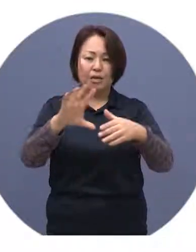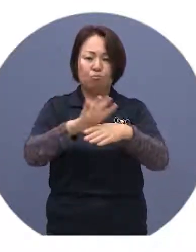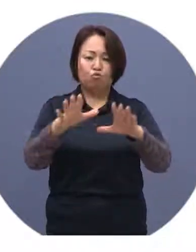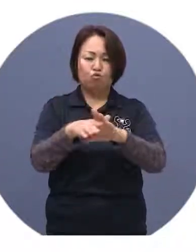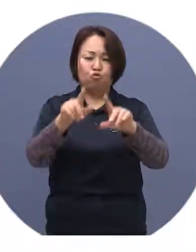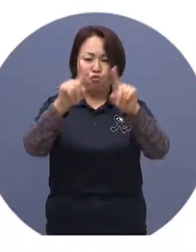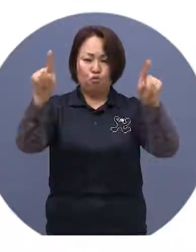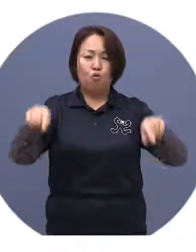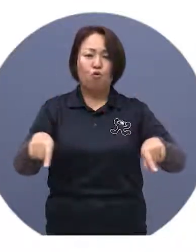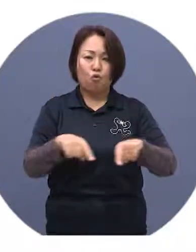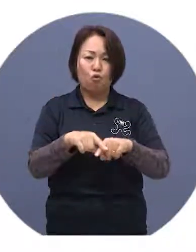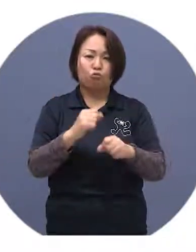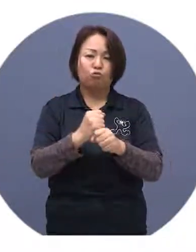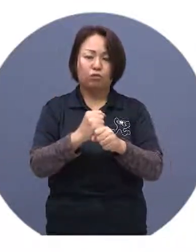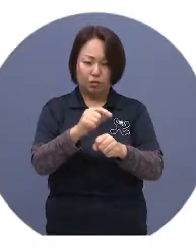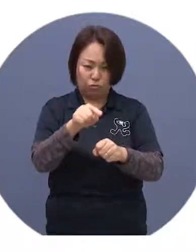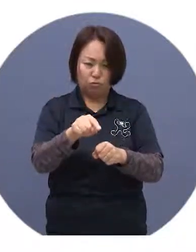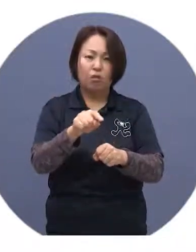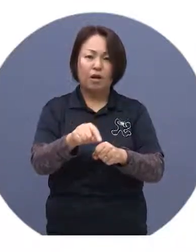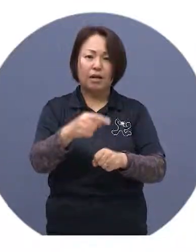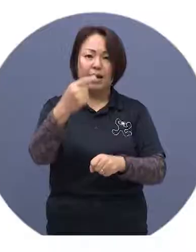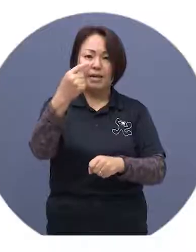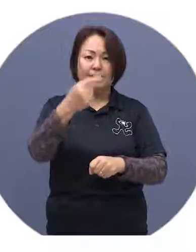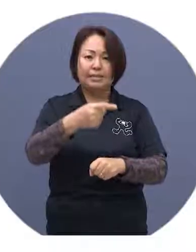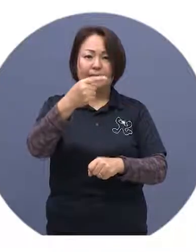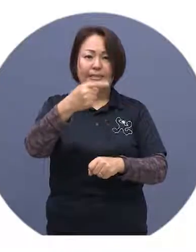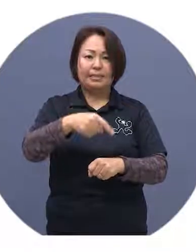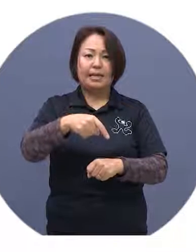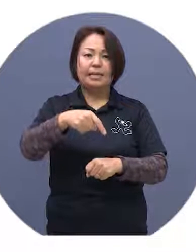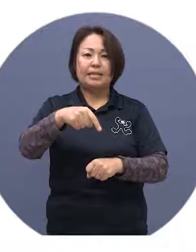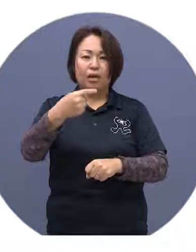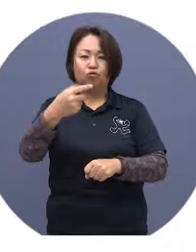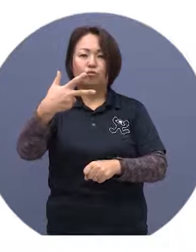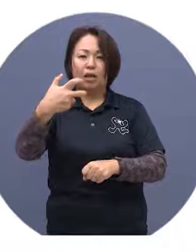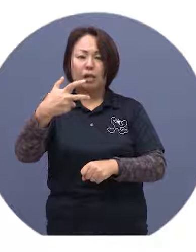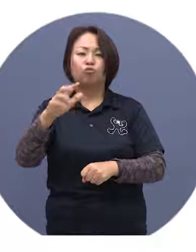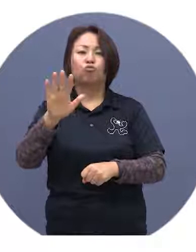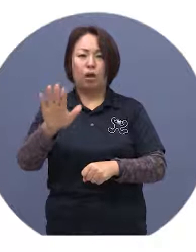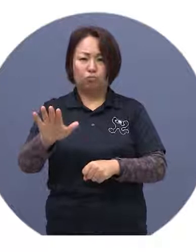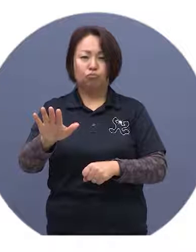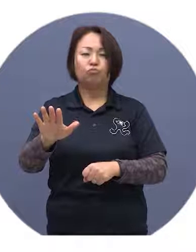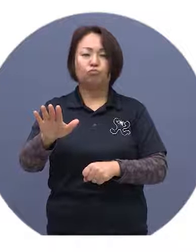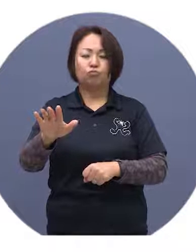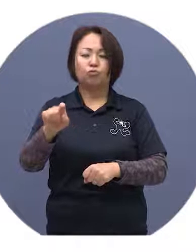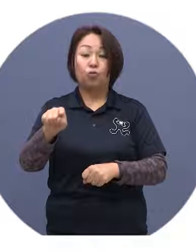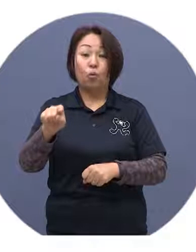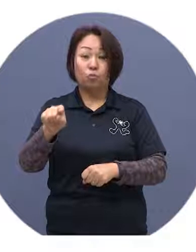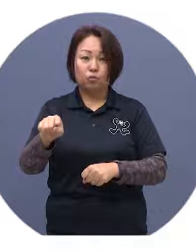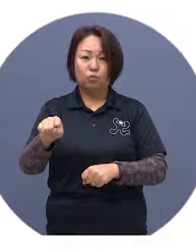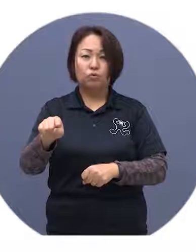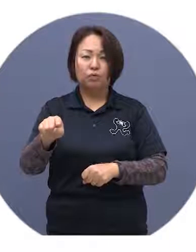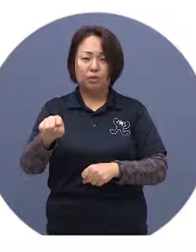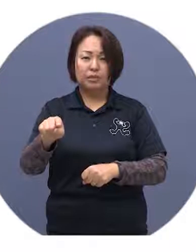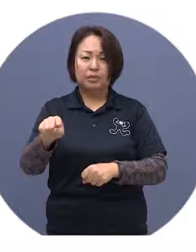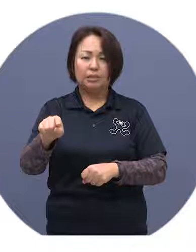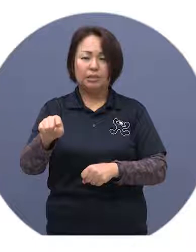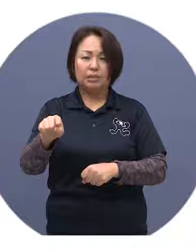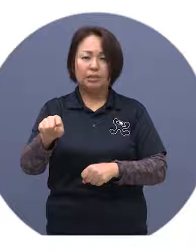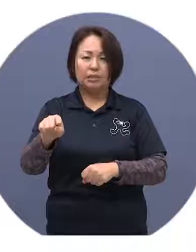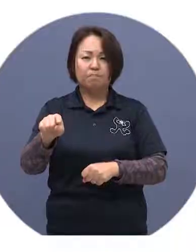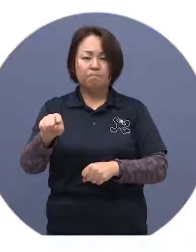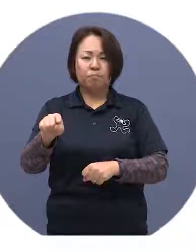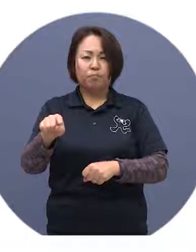ますこの1戦170のうち先ほど申し上げました文書の家です